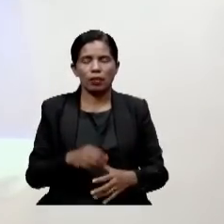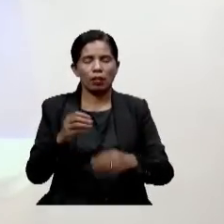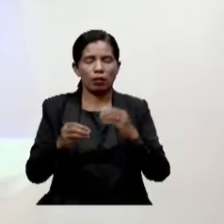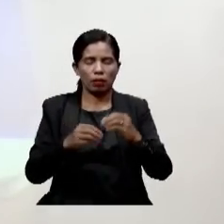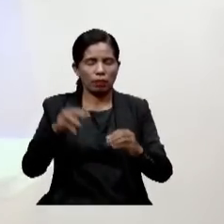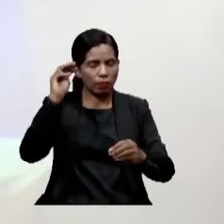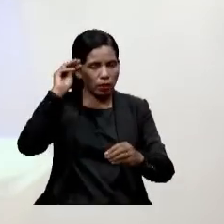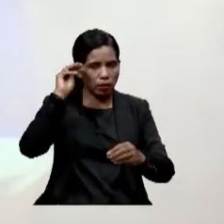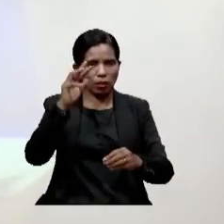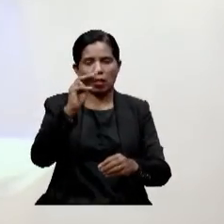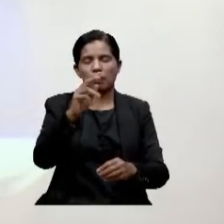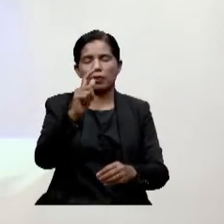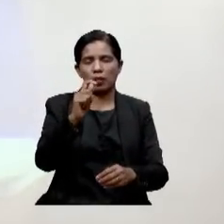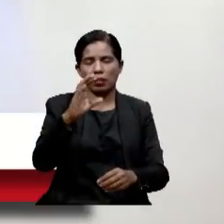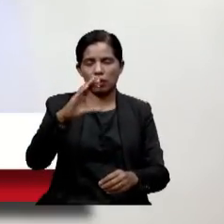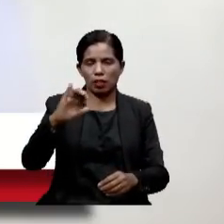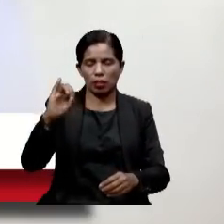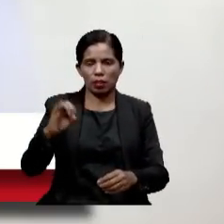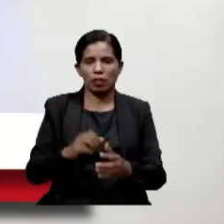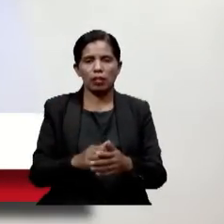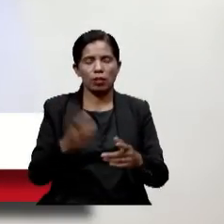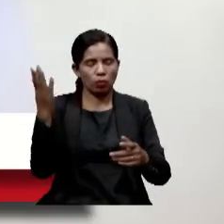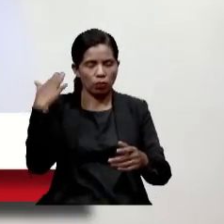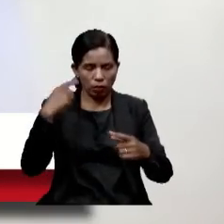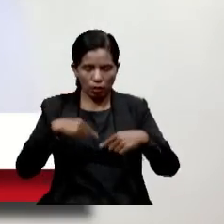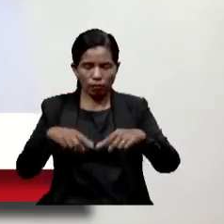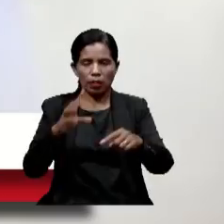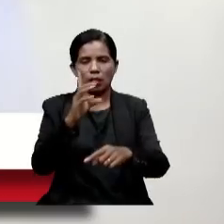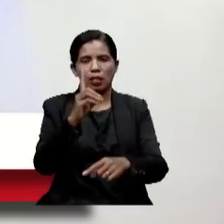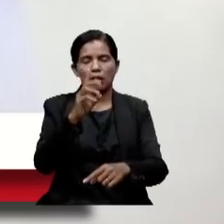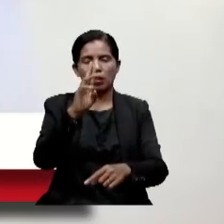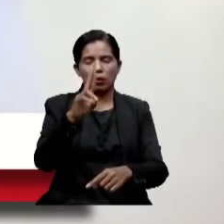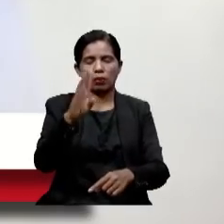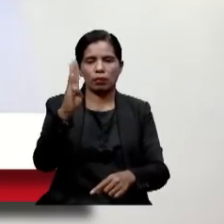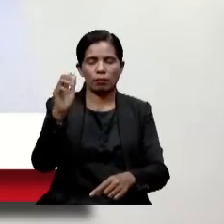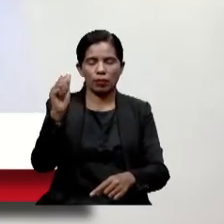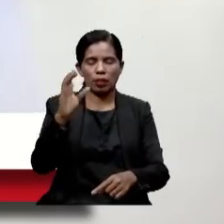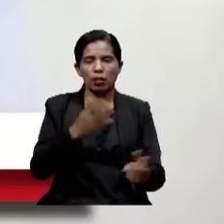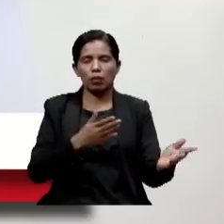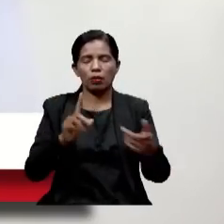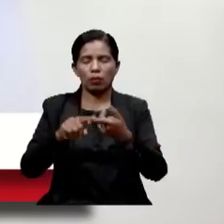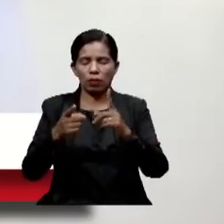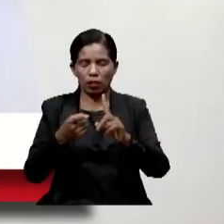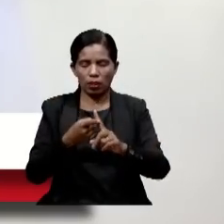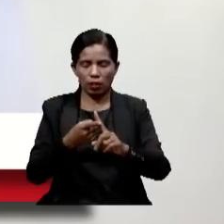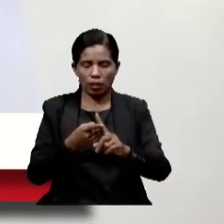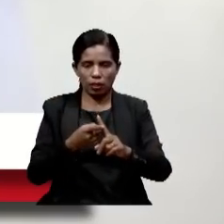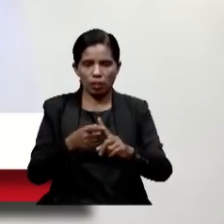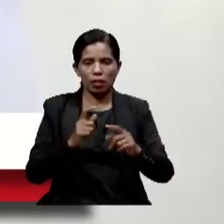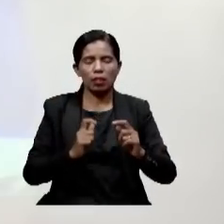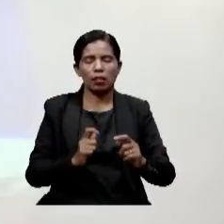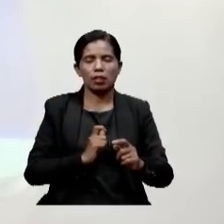turismo sekretaris estado sira be momento ne bai ha dubai ne bana lori tania malu sirnia tais ne kala trejen soital ne hodi fale